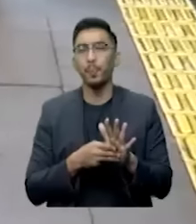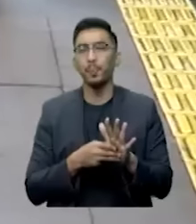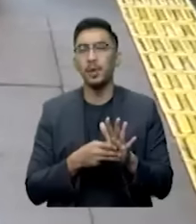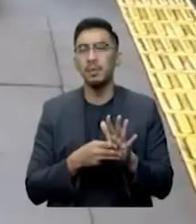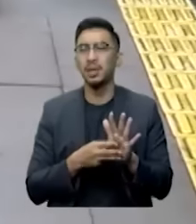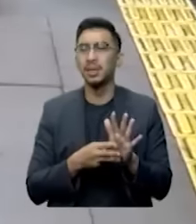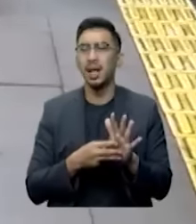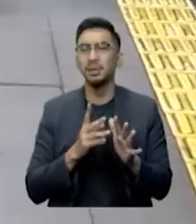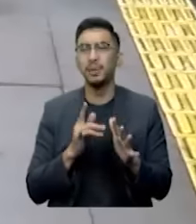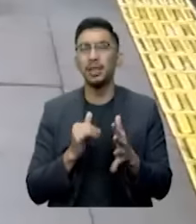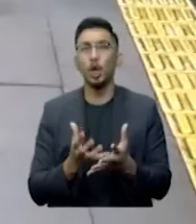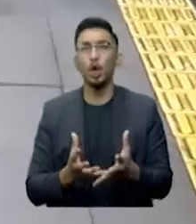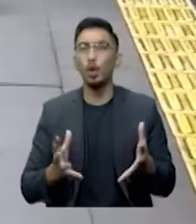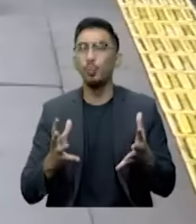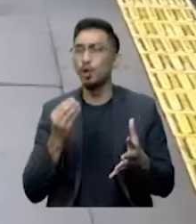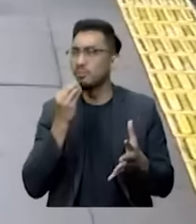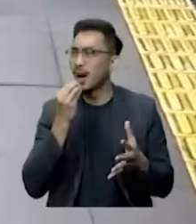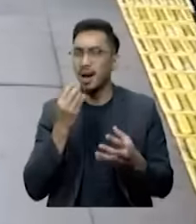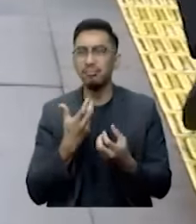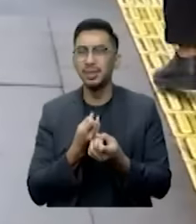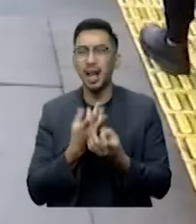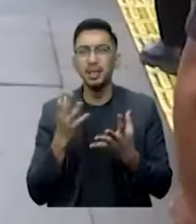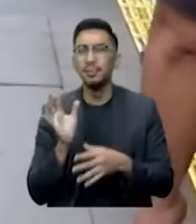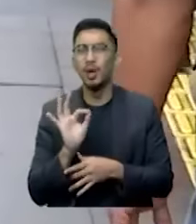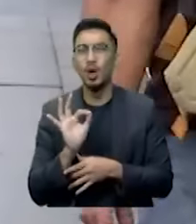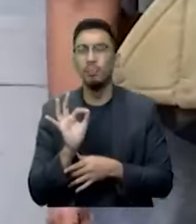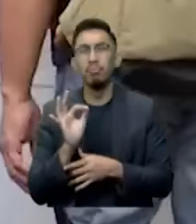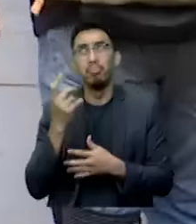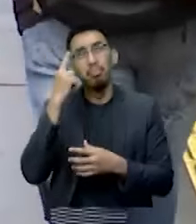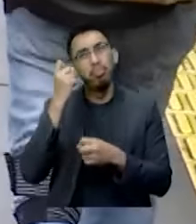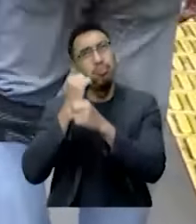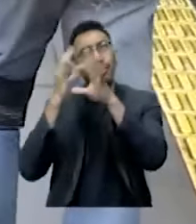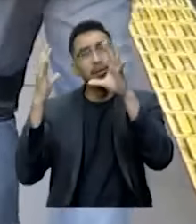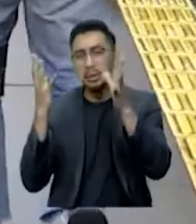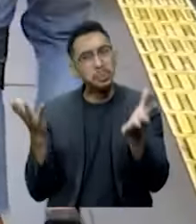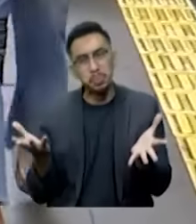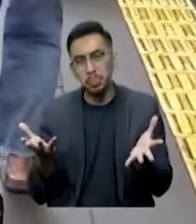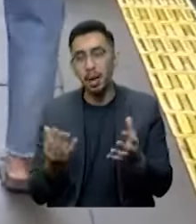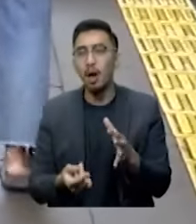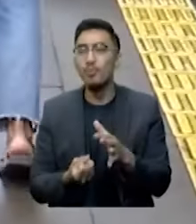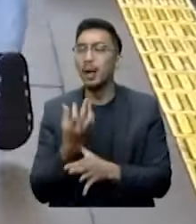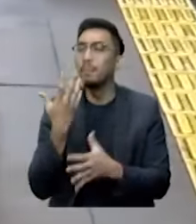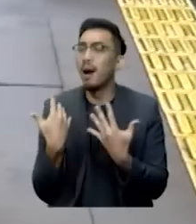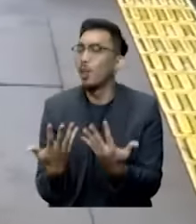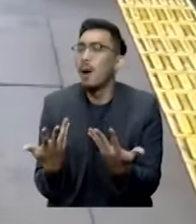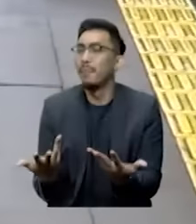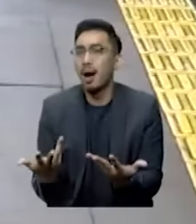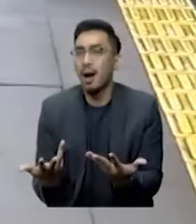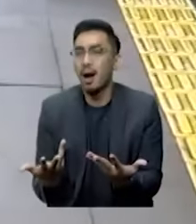masih abu-abu ya, belum di kita sebagai masyarakat juga belum tahu nih perkembangannya sudah sejauh apa